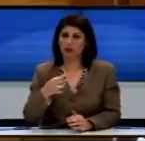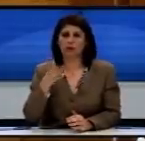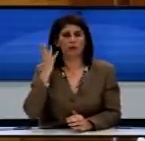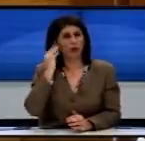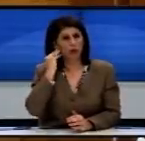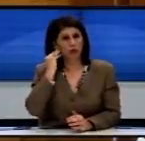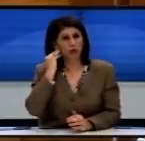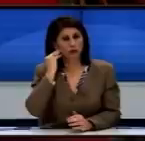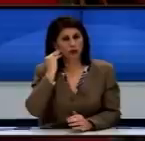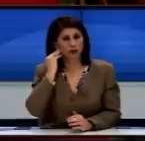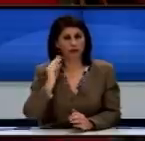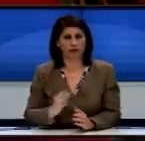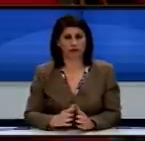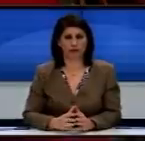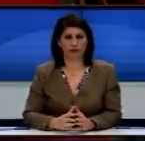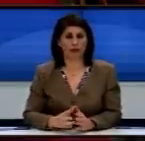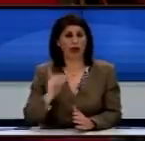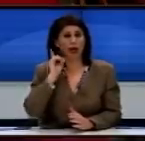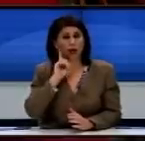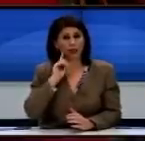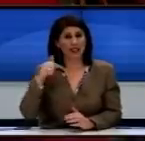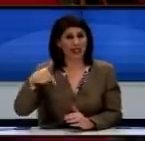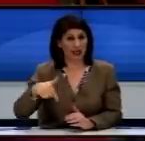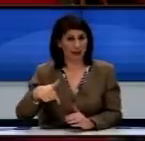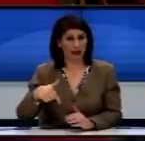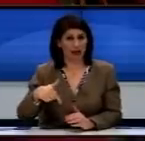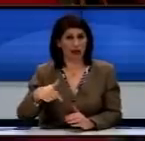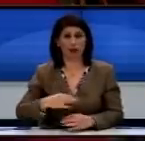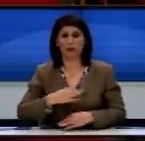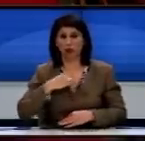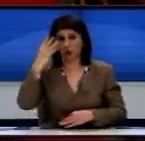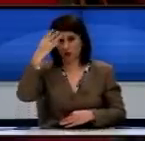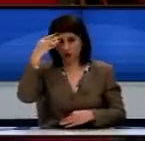άκουσα από την κυρία Γεννηματά και από τον